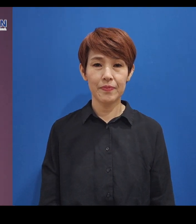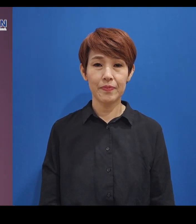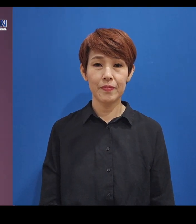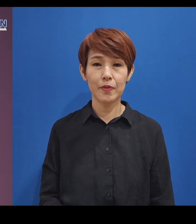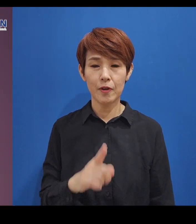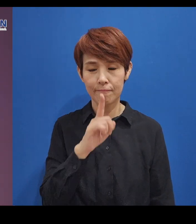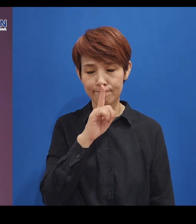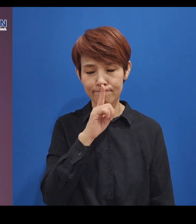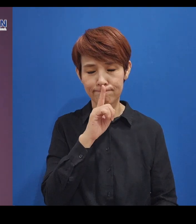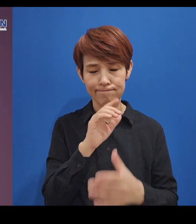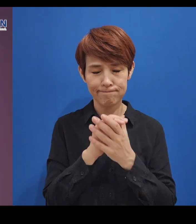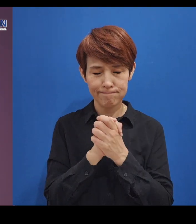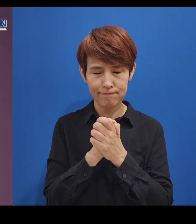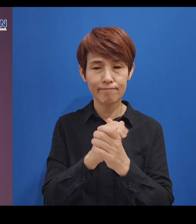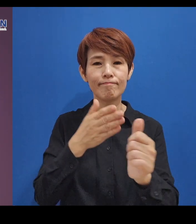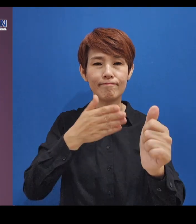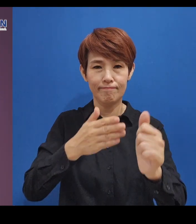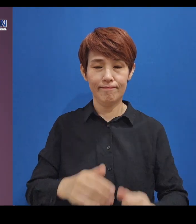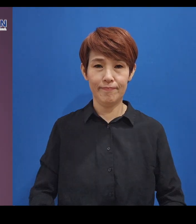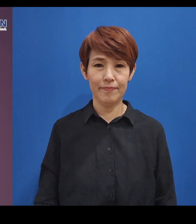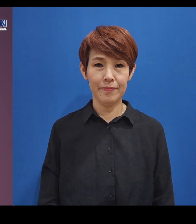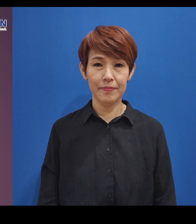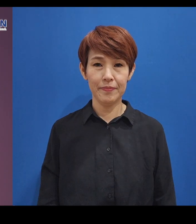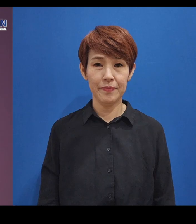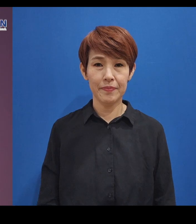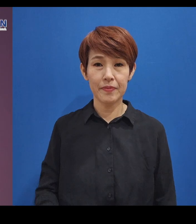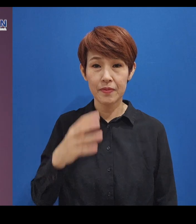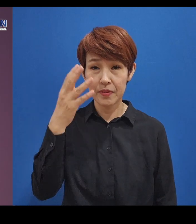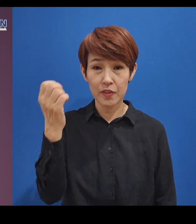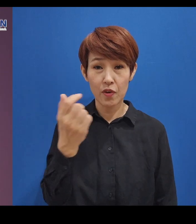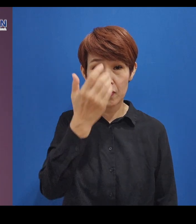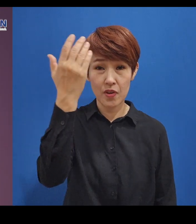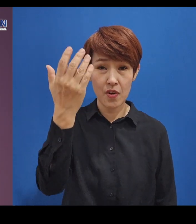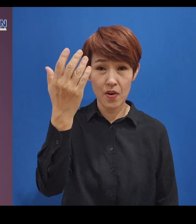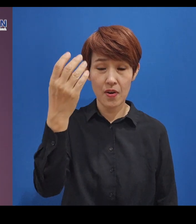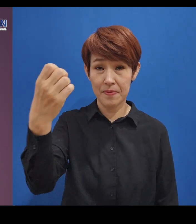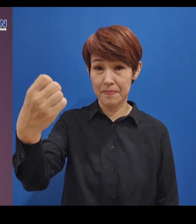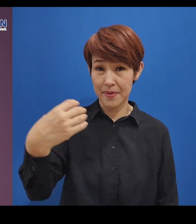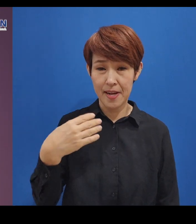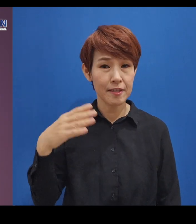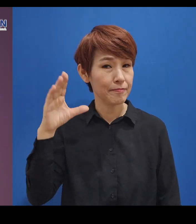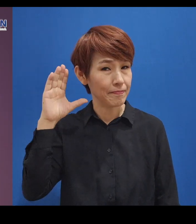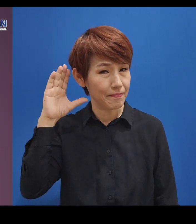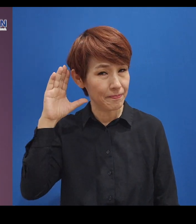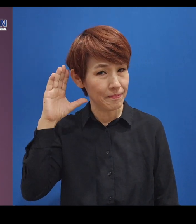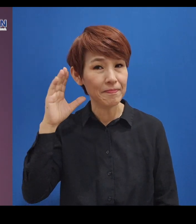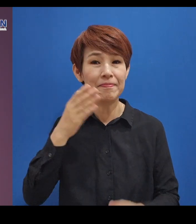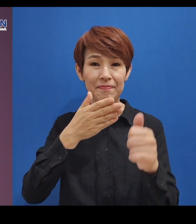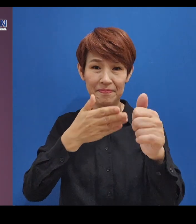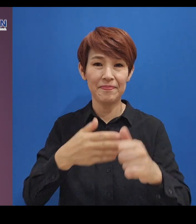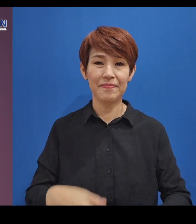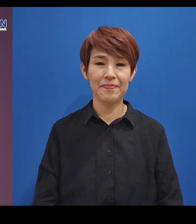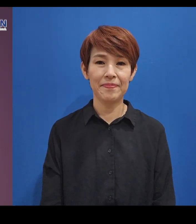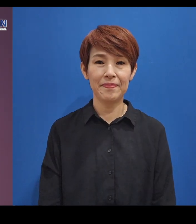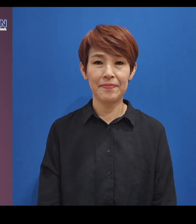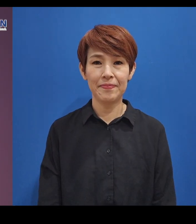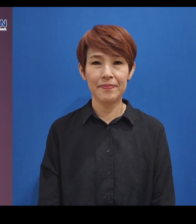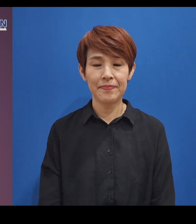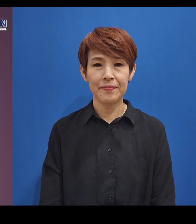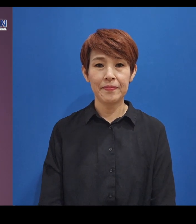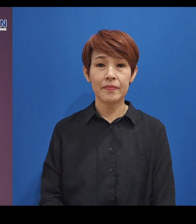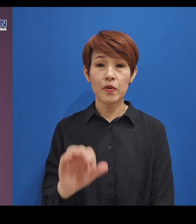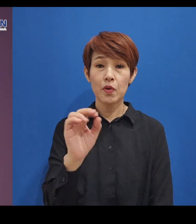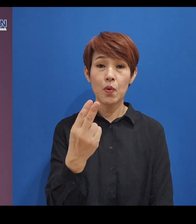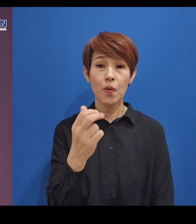큐티하시고 입주가회 선생님께 귀를 기울이는 은혜가 있으면 좋겠습니다. 근데 사도